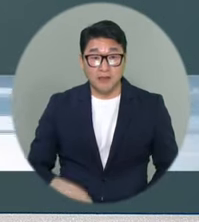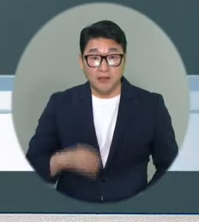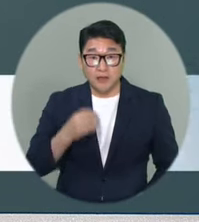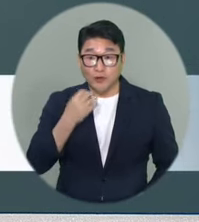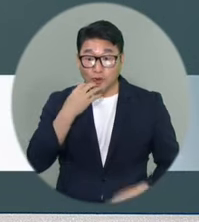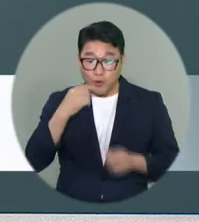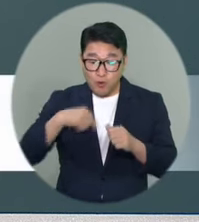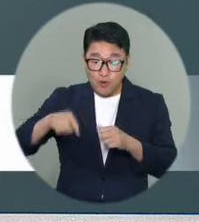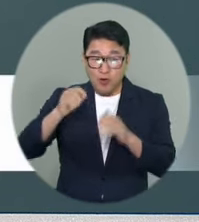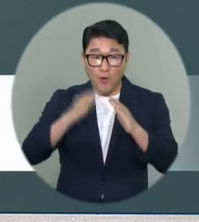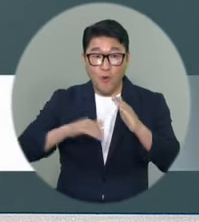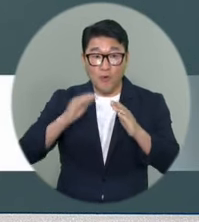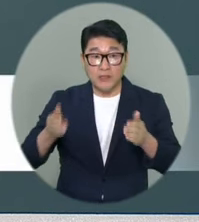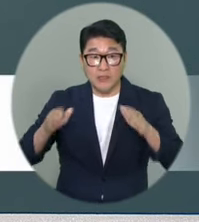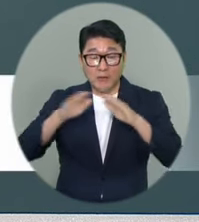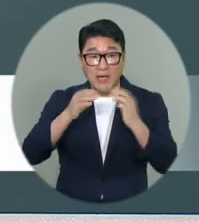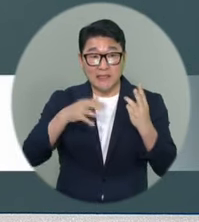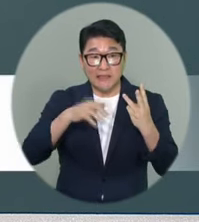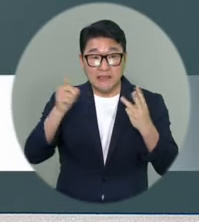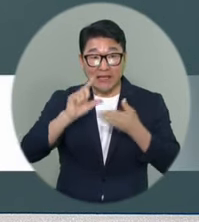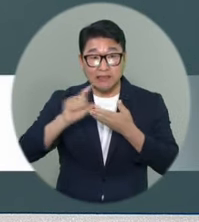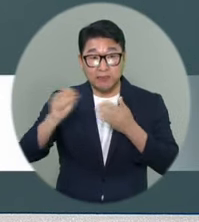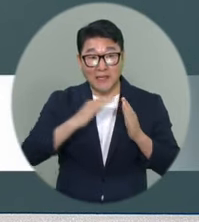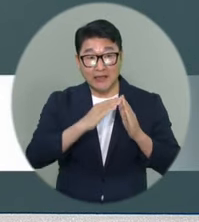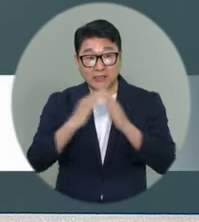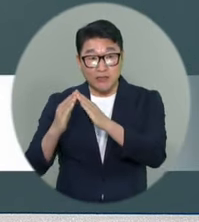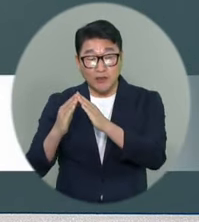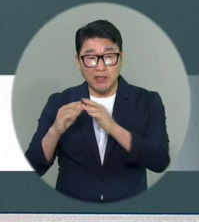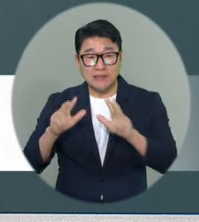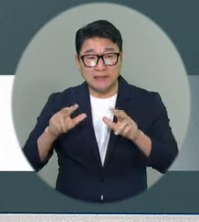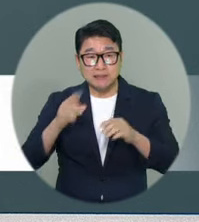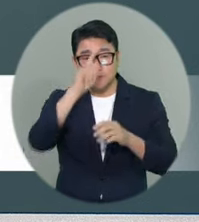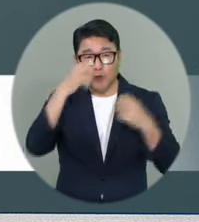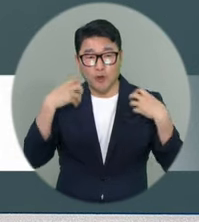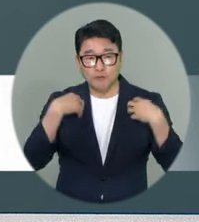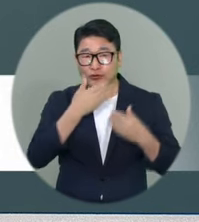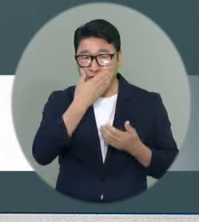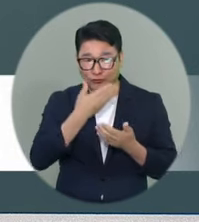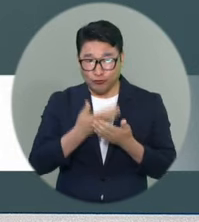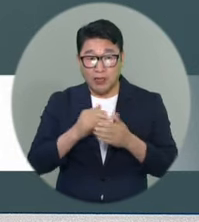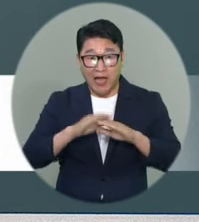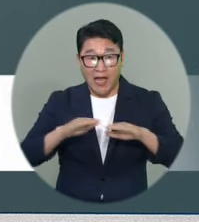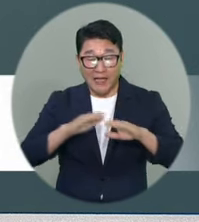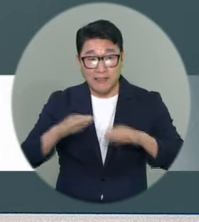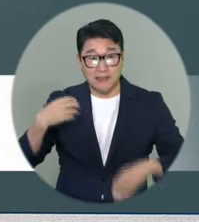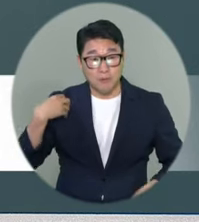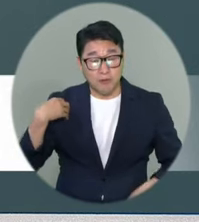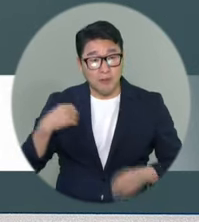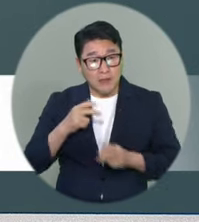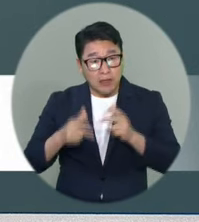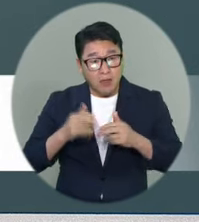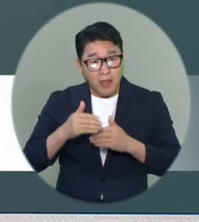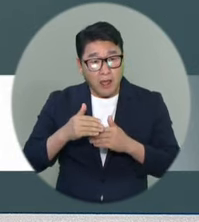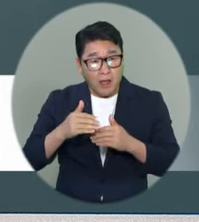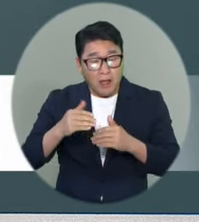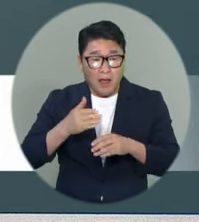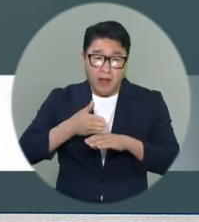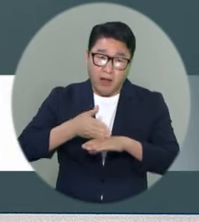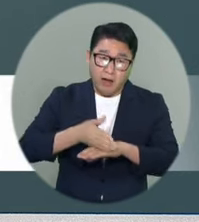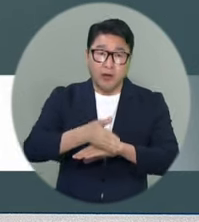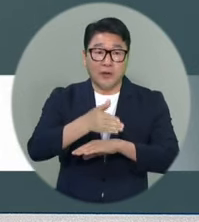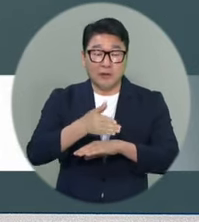수도권 공공기관 2차 지방 이전은 현 정부의 핵심 국정 과제인데요. 좀처럼 사업 추진 속도가 나지 않고